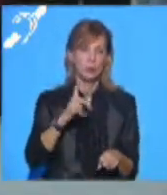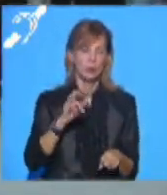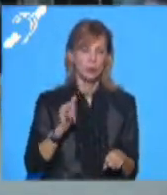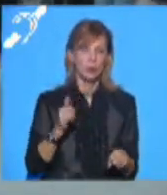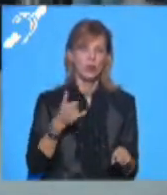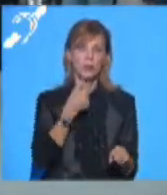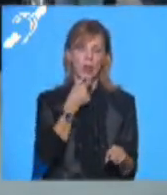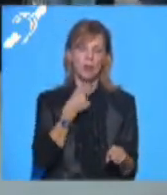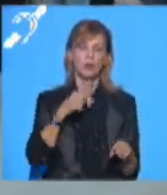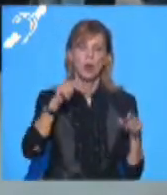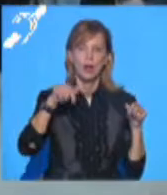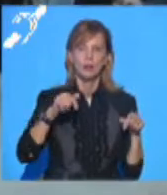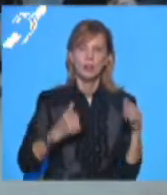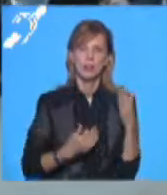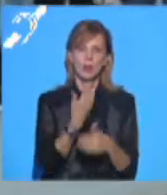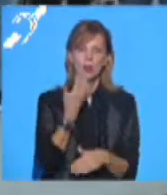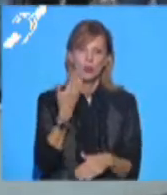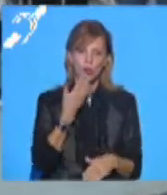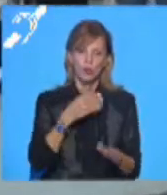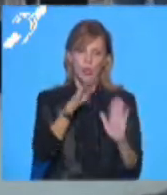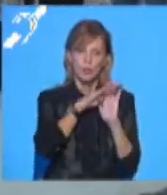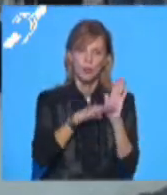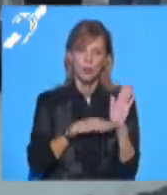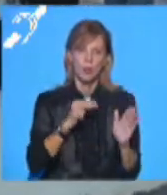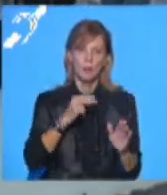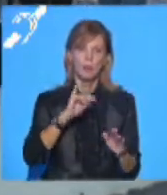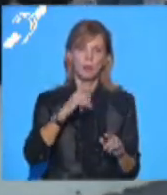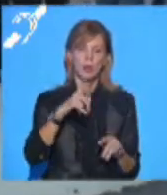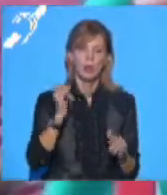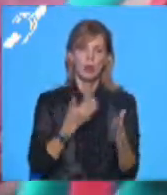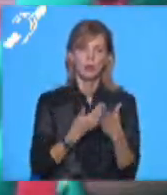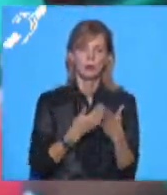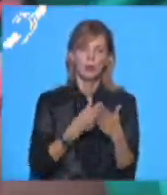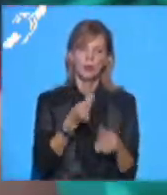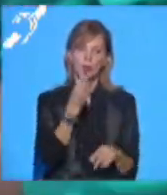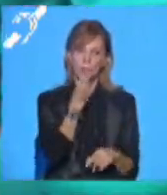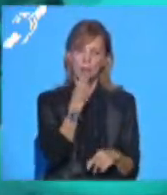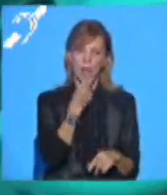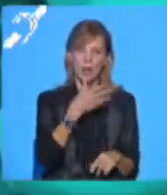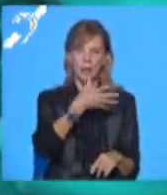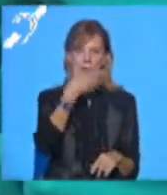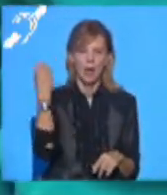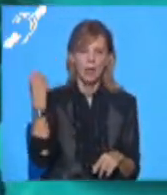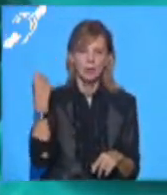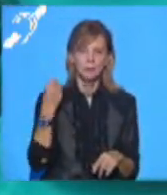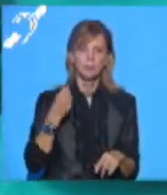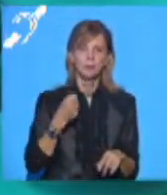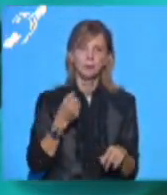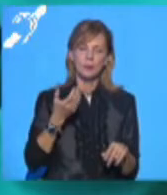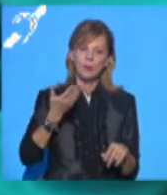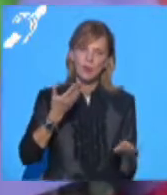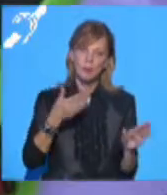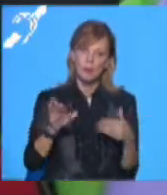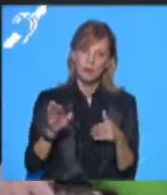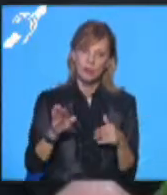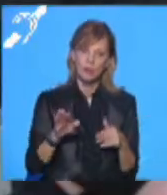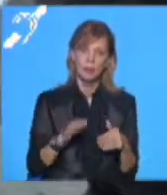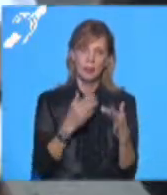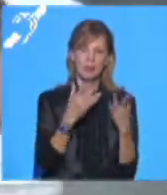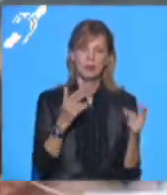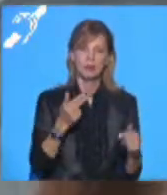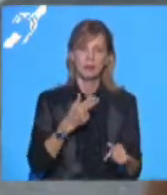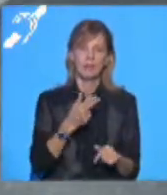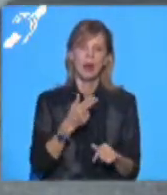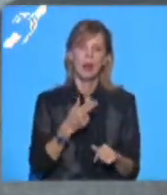școlar 2022-2023, programul pilot de acordare a unui suport alimentar, masă caldă, se va derula în următoarele unități de